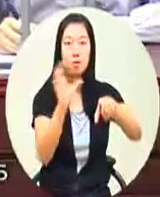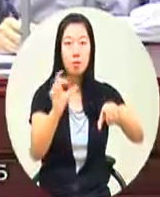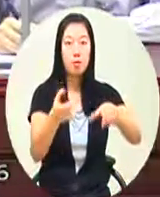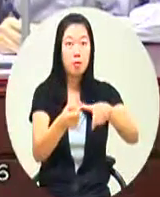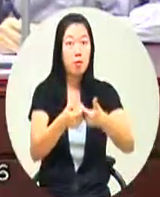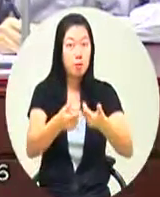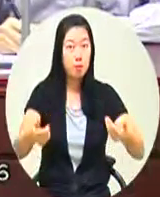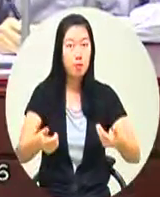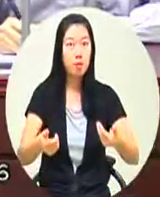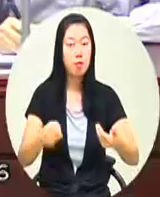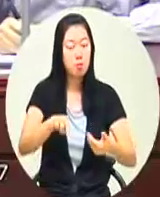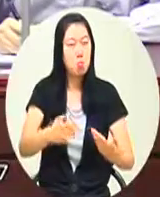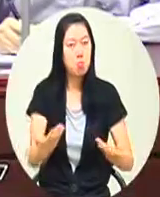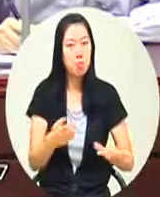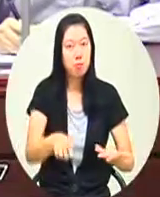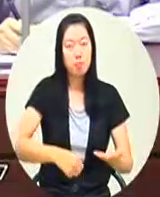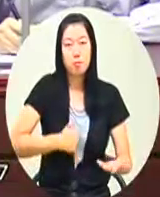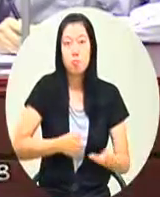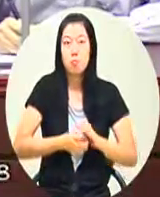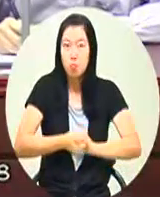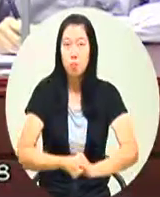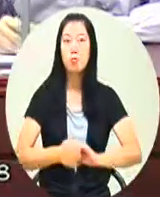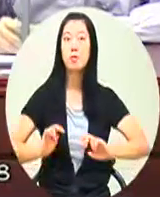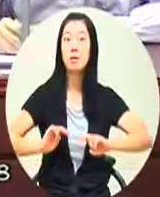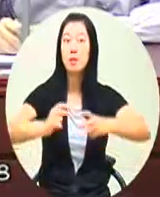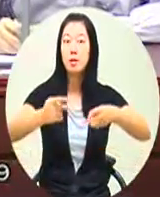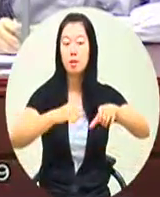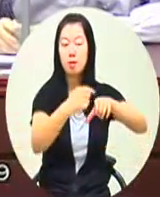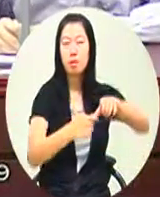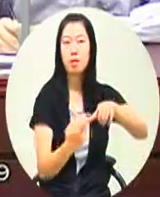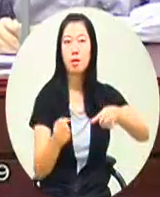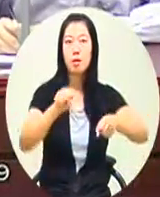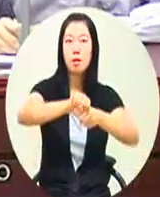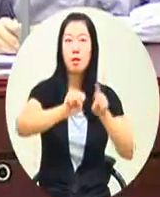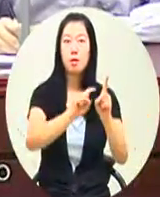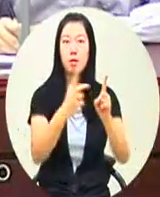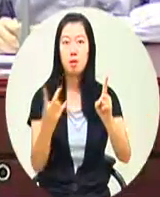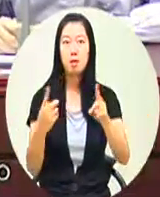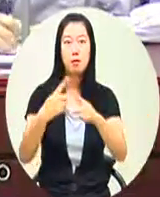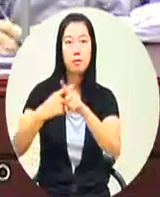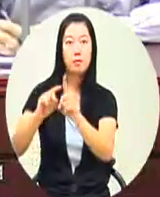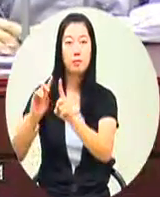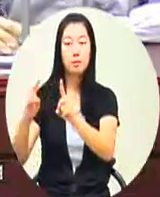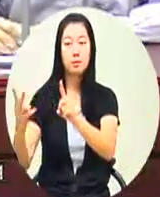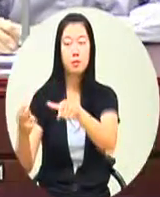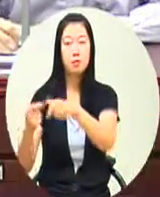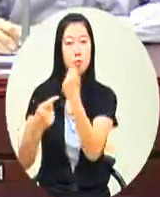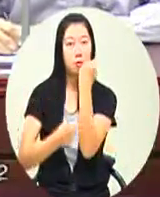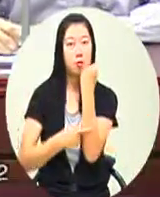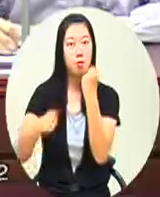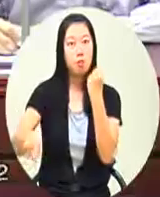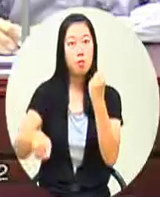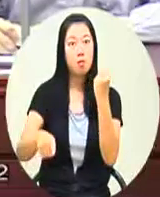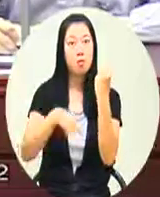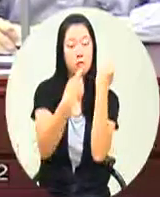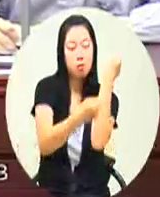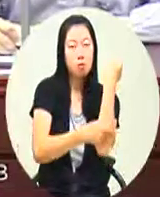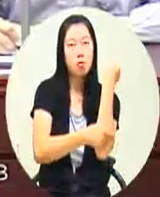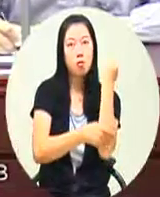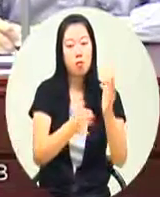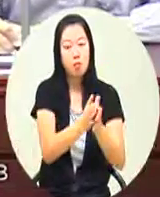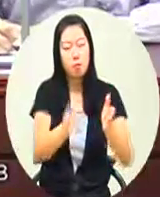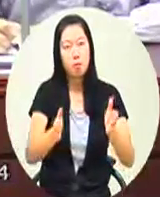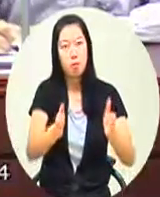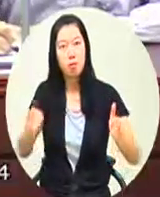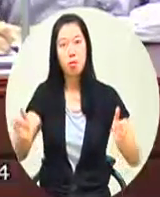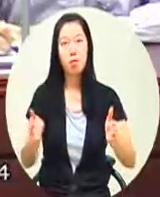那这个部分真的有必要把它改成 1.2×1.2 公尺的箱涵，那改的长度是大约要200公尺往上